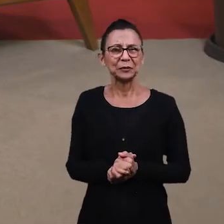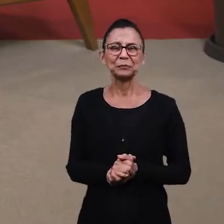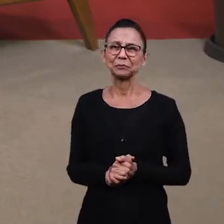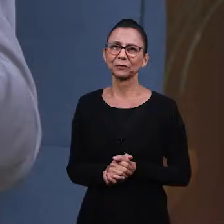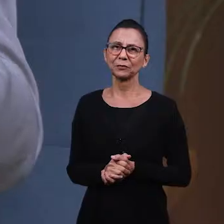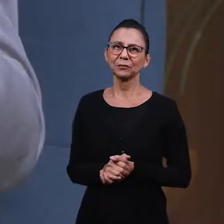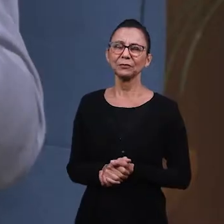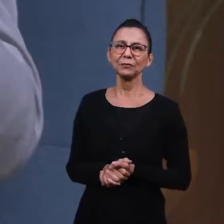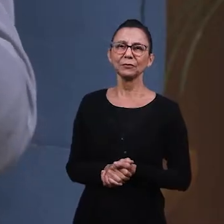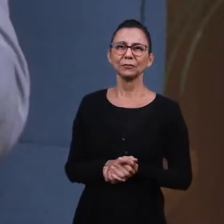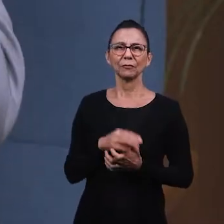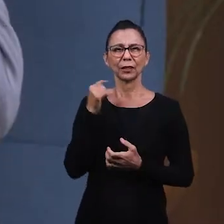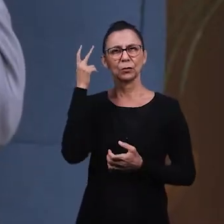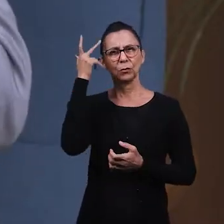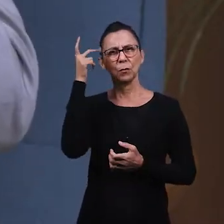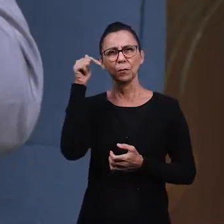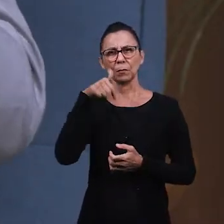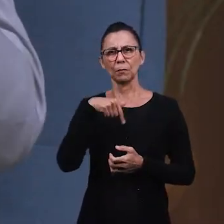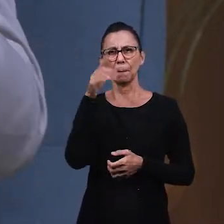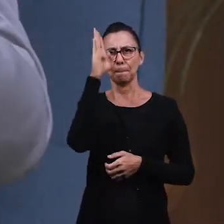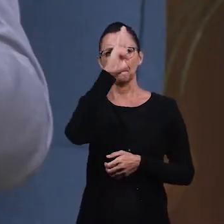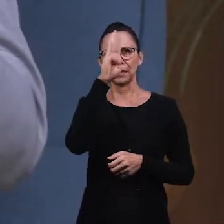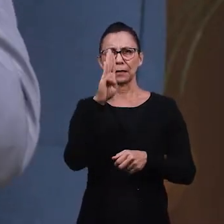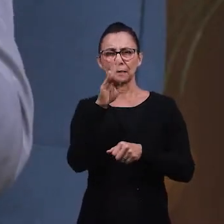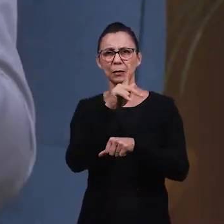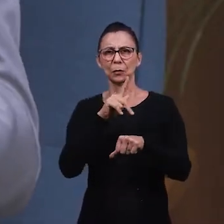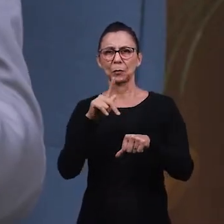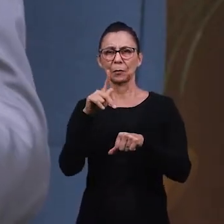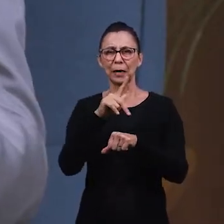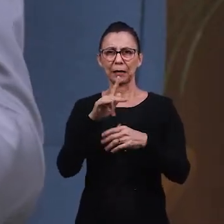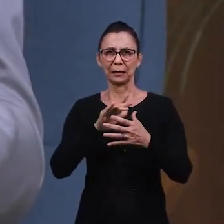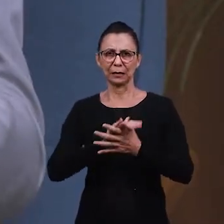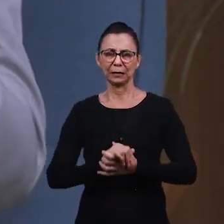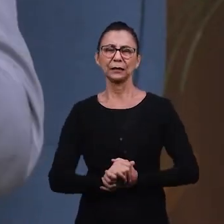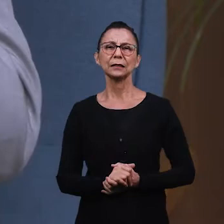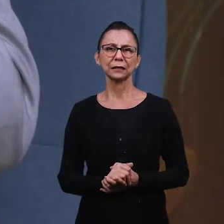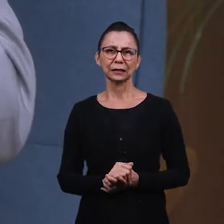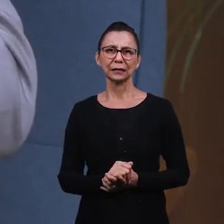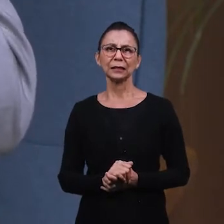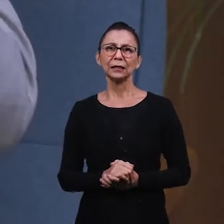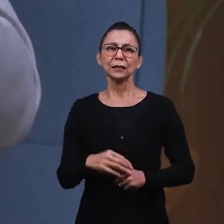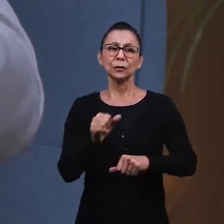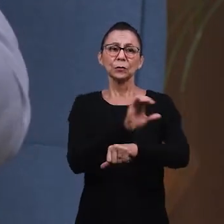vie. Maintenant, nous allons comprendre un peu plus, parce que quand on parle de